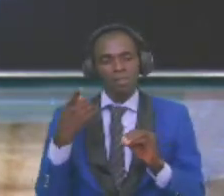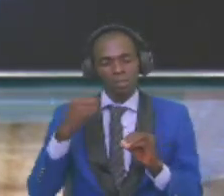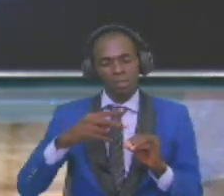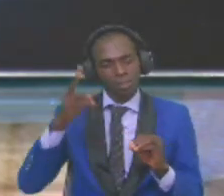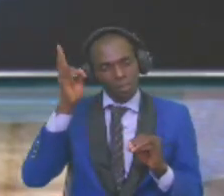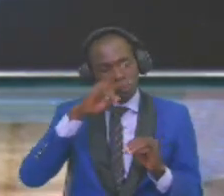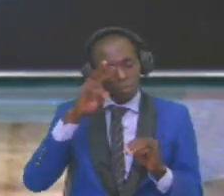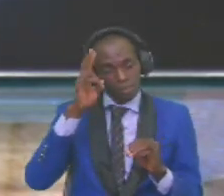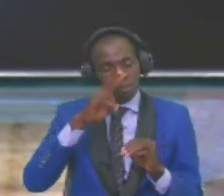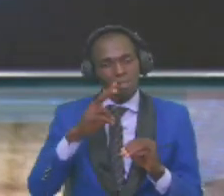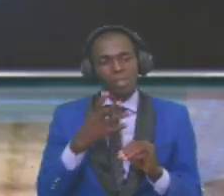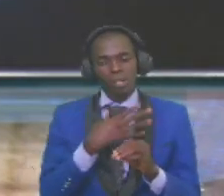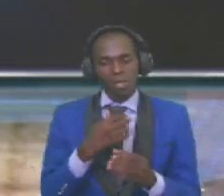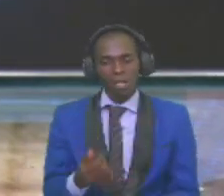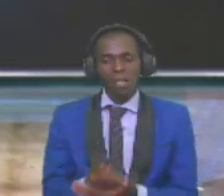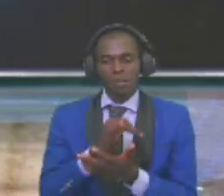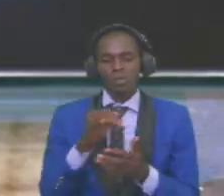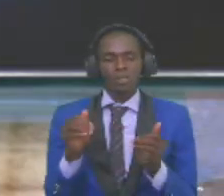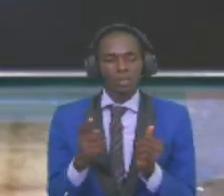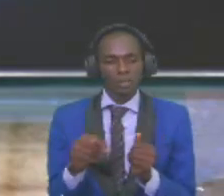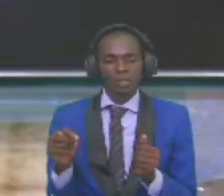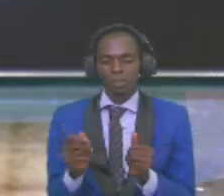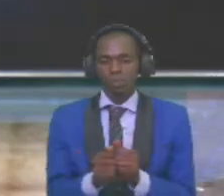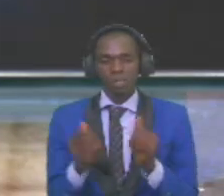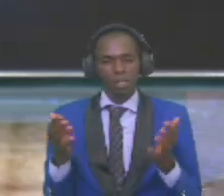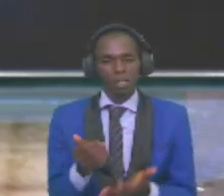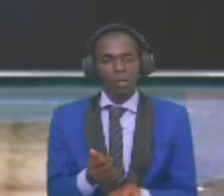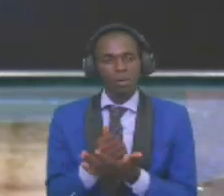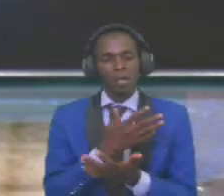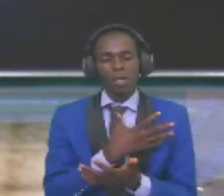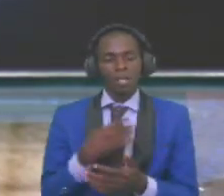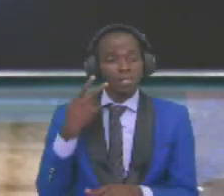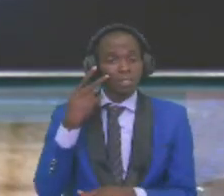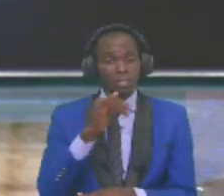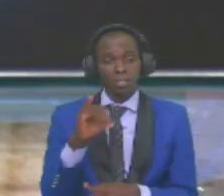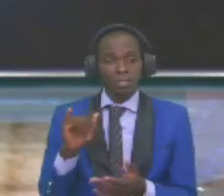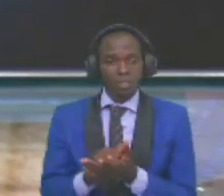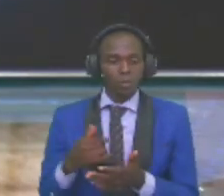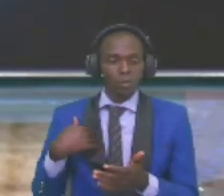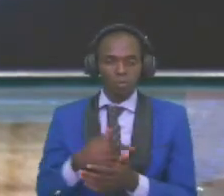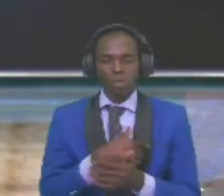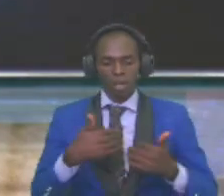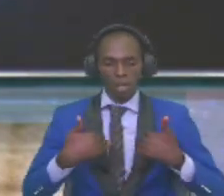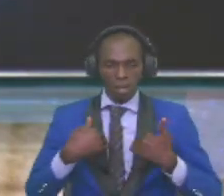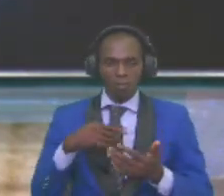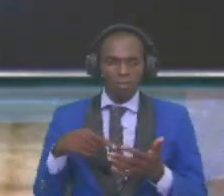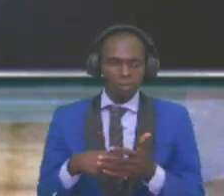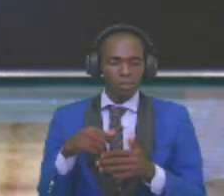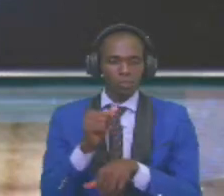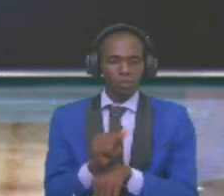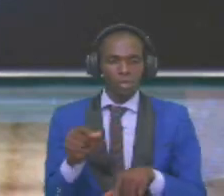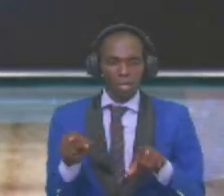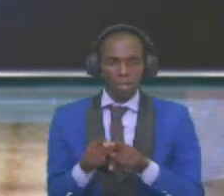ignorants le fait d'aider les élèves lait désespérés de pourquoi et bien sûr